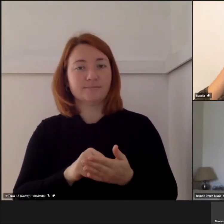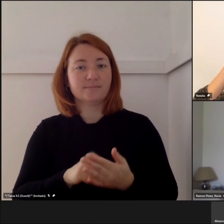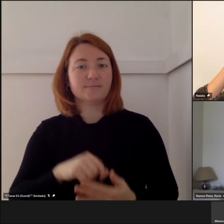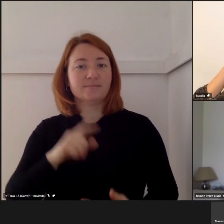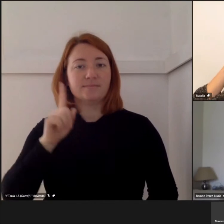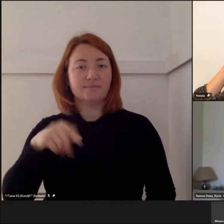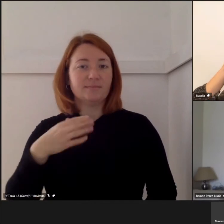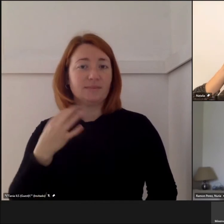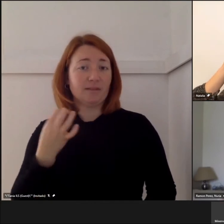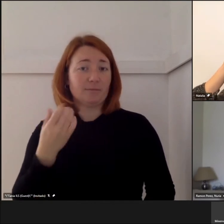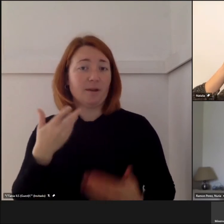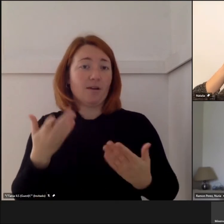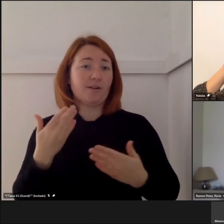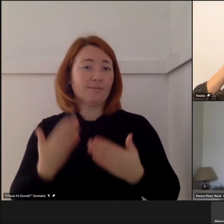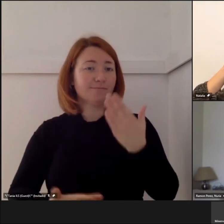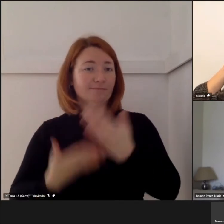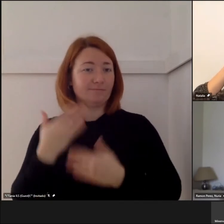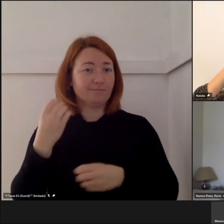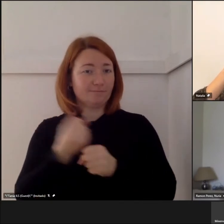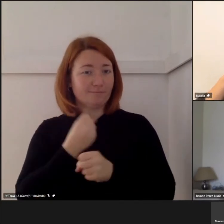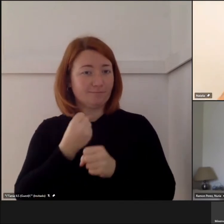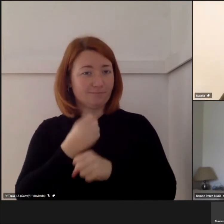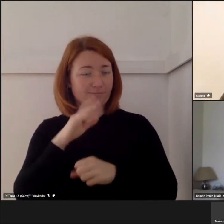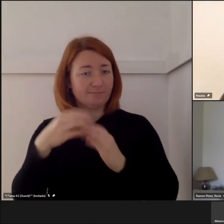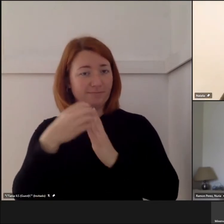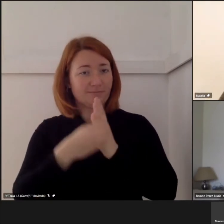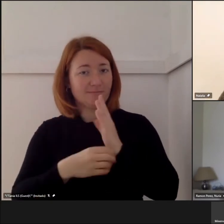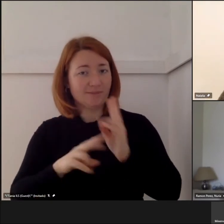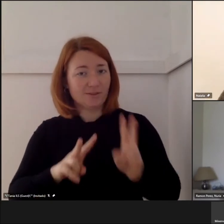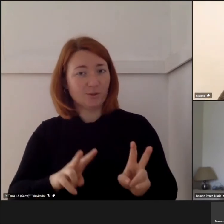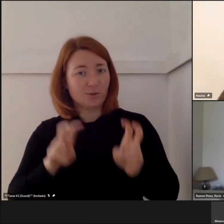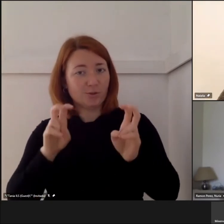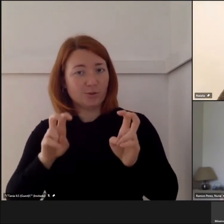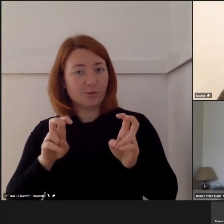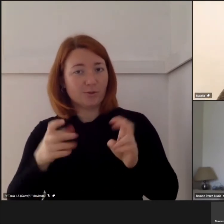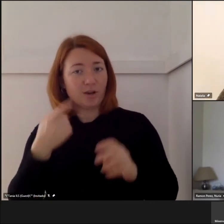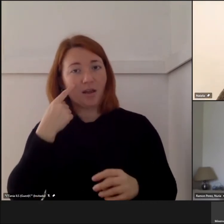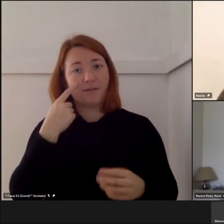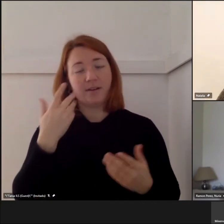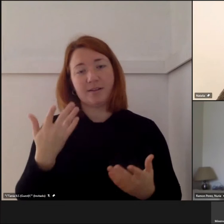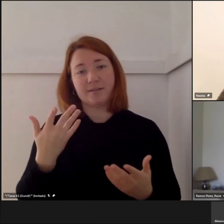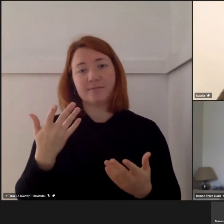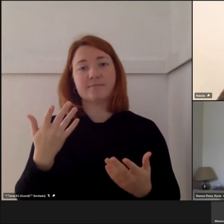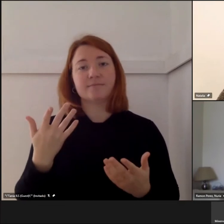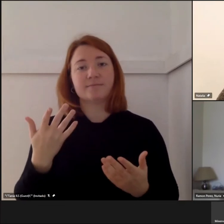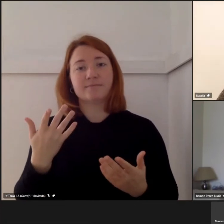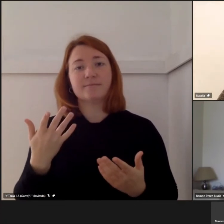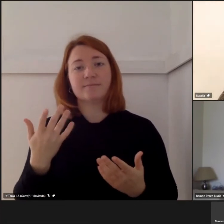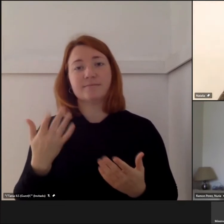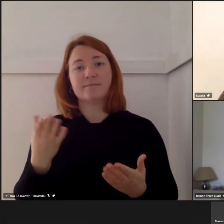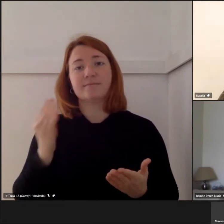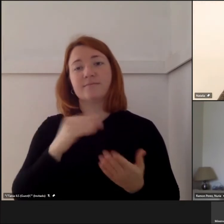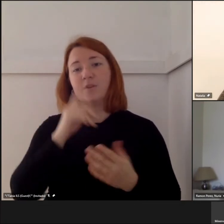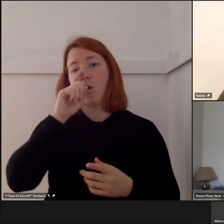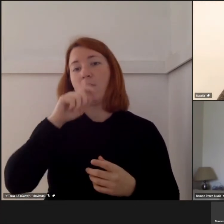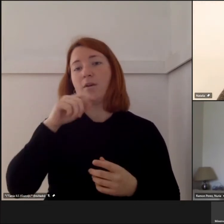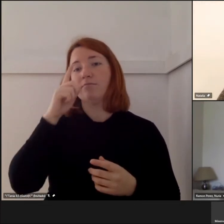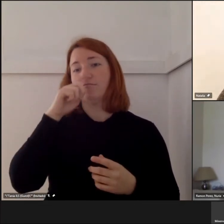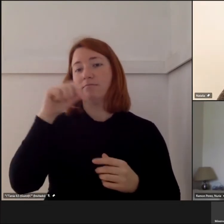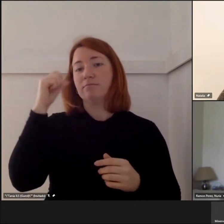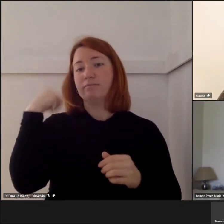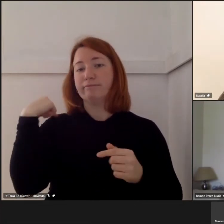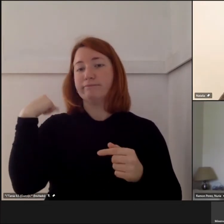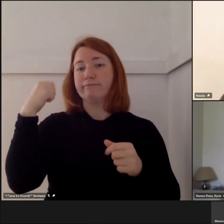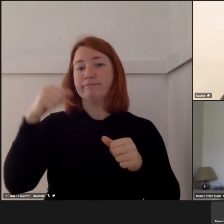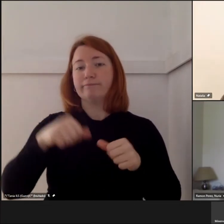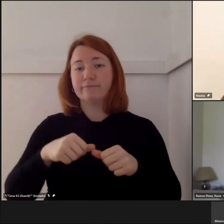doncs, començar a treballar en aquest nou dossier que ens permeti veure una mica com ha evolucionat ara que ens trobem un any després, no? D'aquest inici més